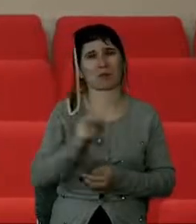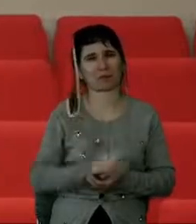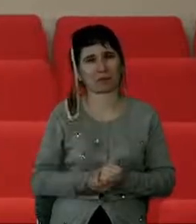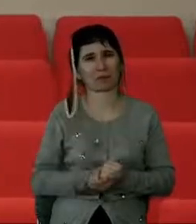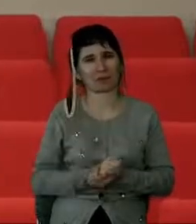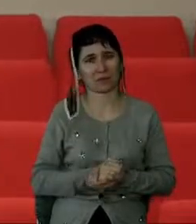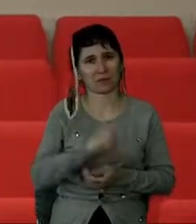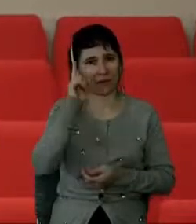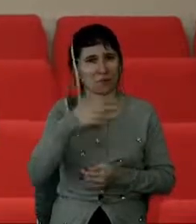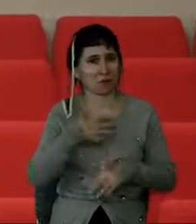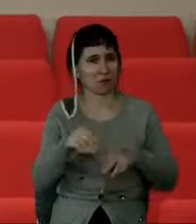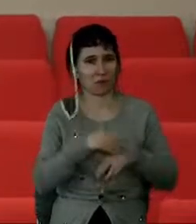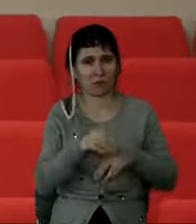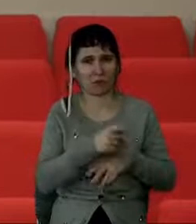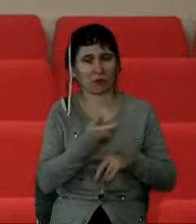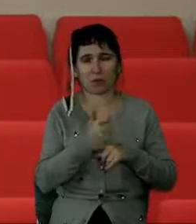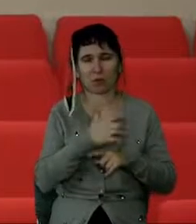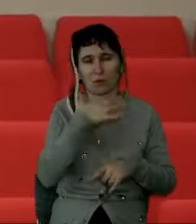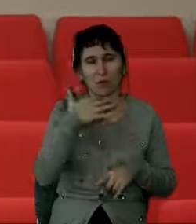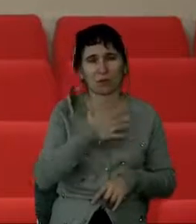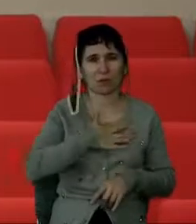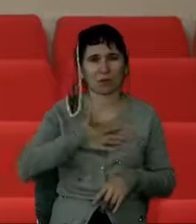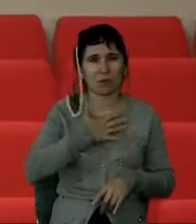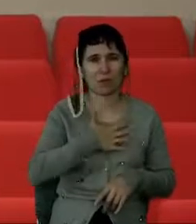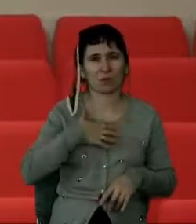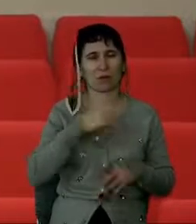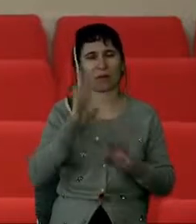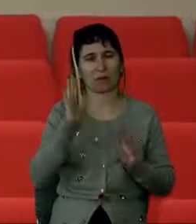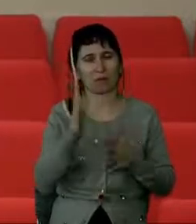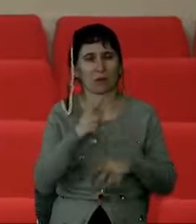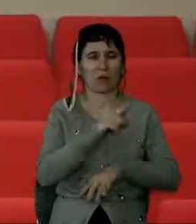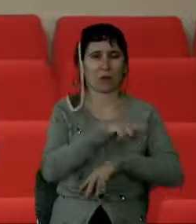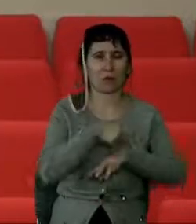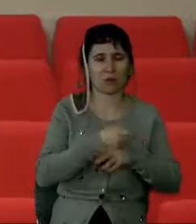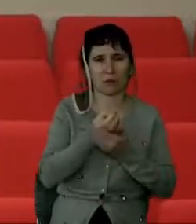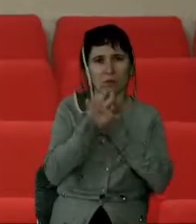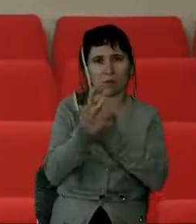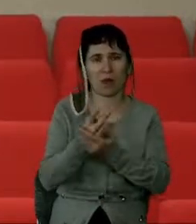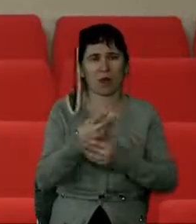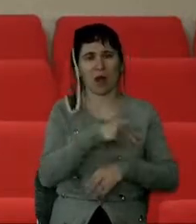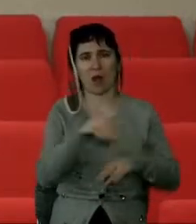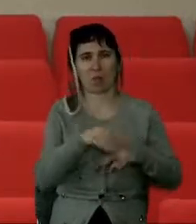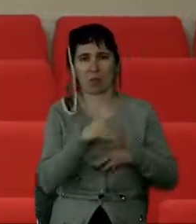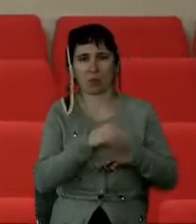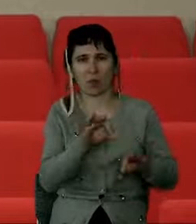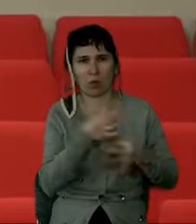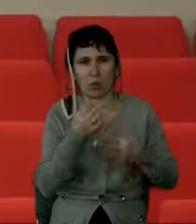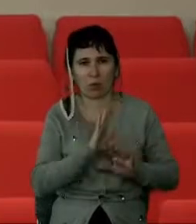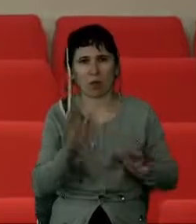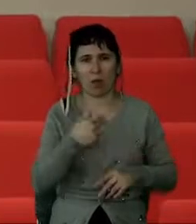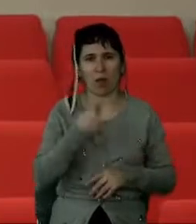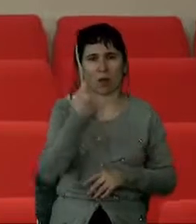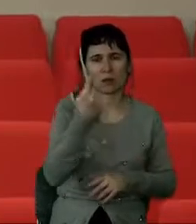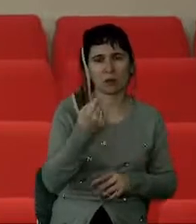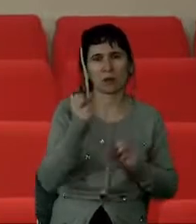Особливо, коли у моєї дружини було дуже багато переживань, коли приїде в пологовий будинок, мене туди не пустять, і що, як